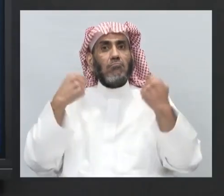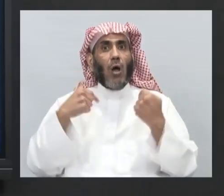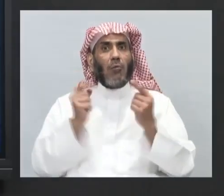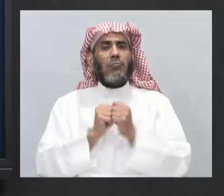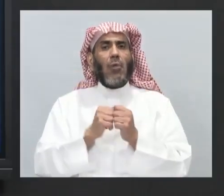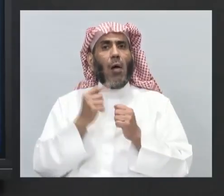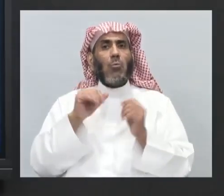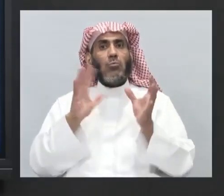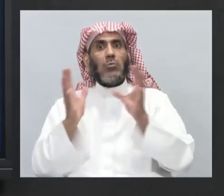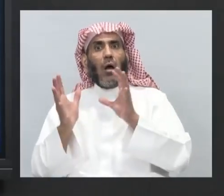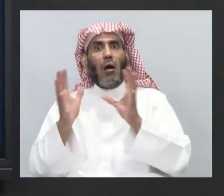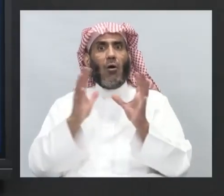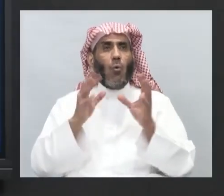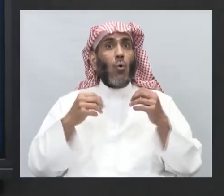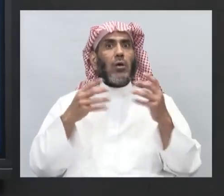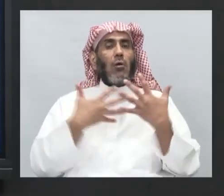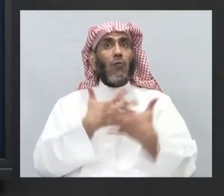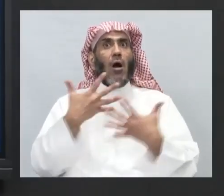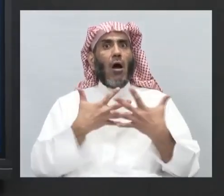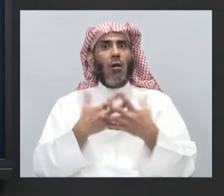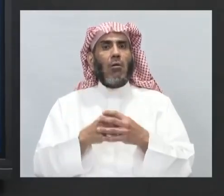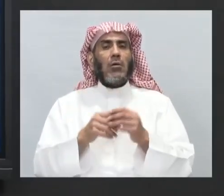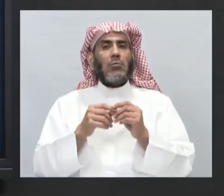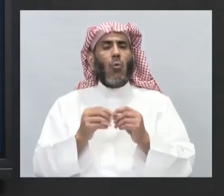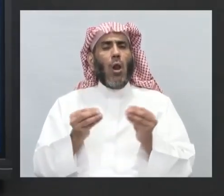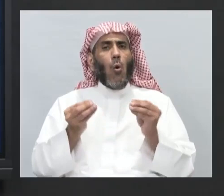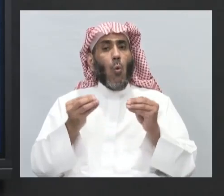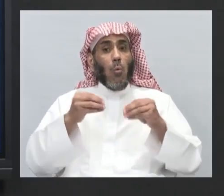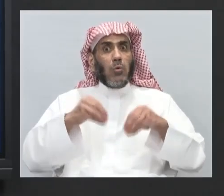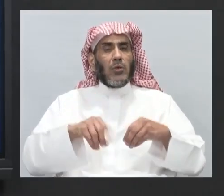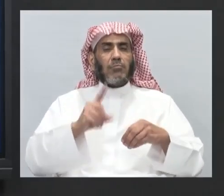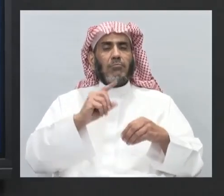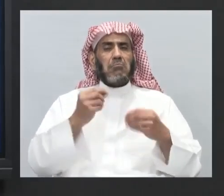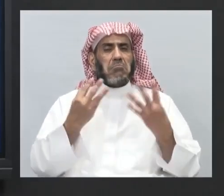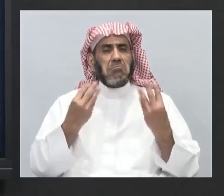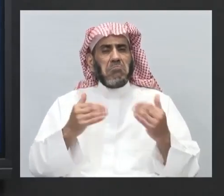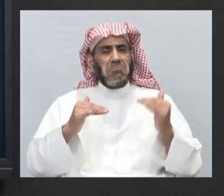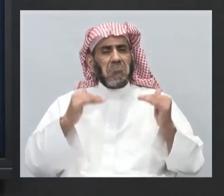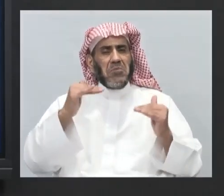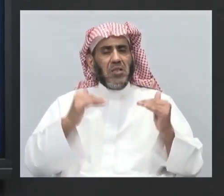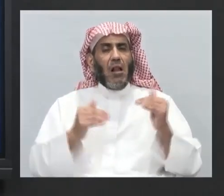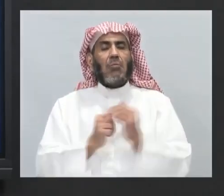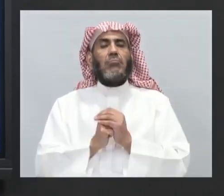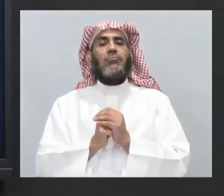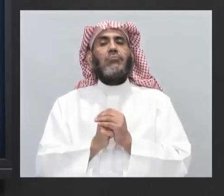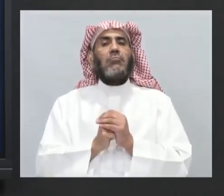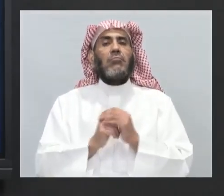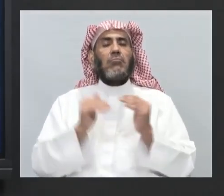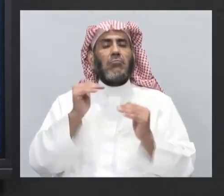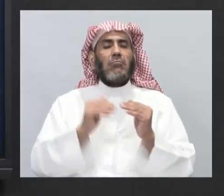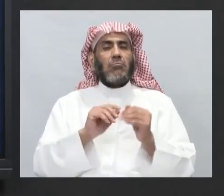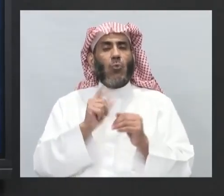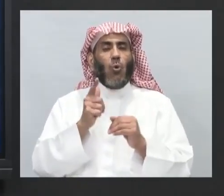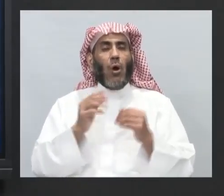من تحرك لابد من تفاعل وايضا الا يبالغ في هذا الا يبالغ في التحرك والتفاعل لابد من لغه